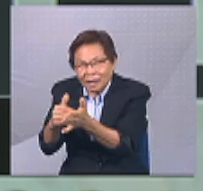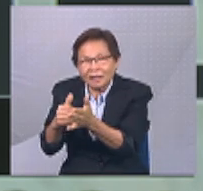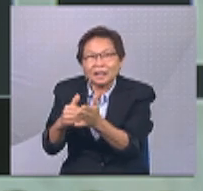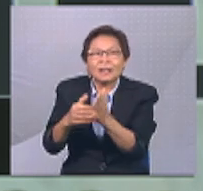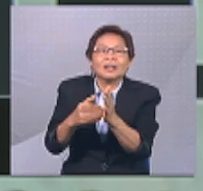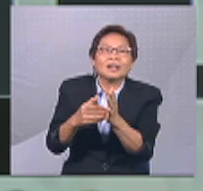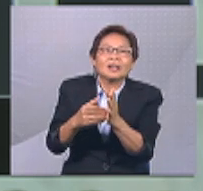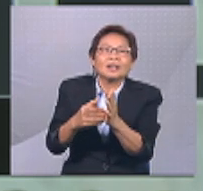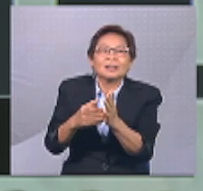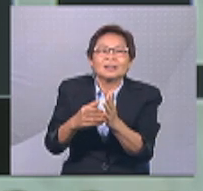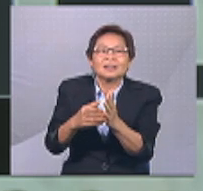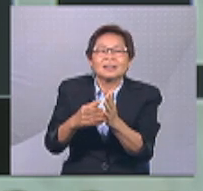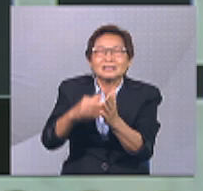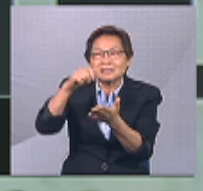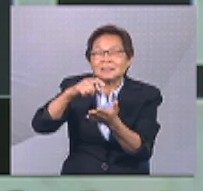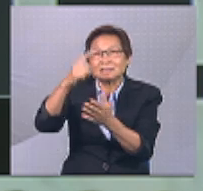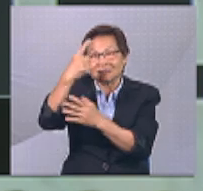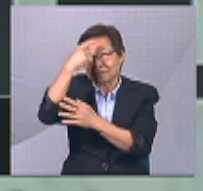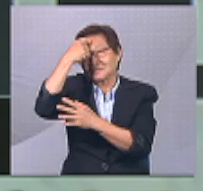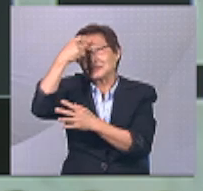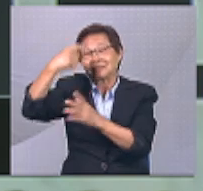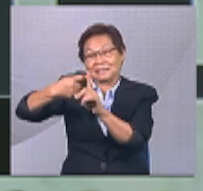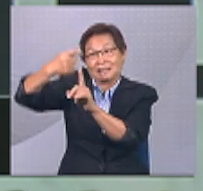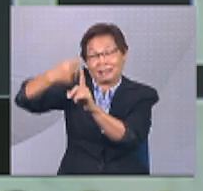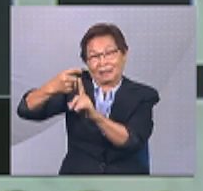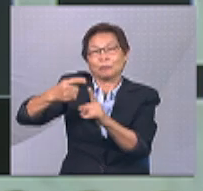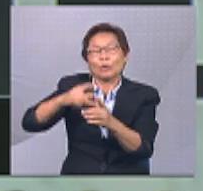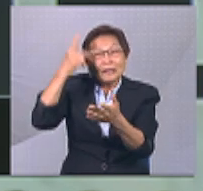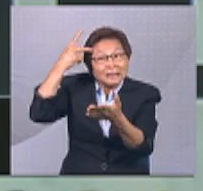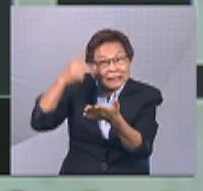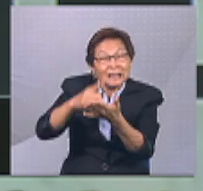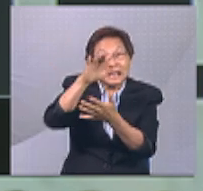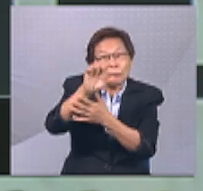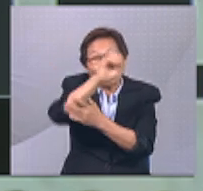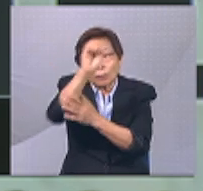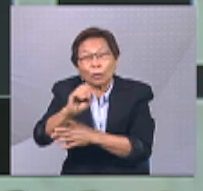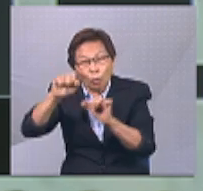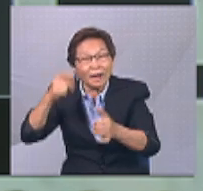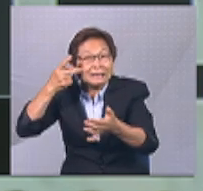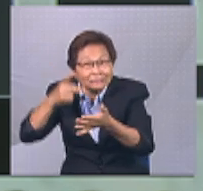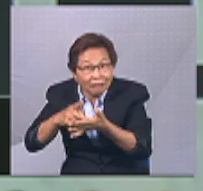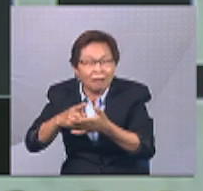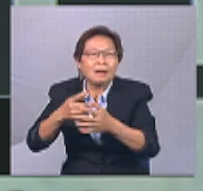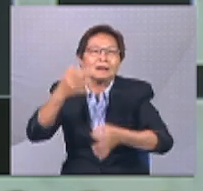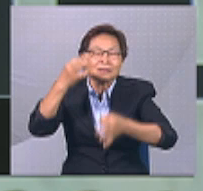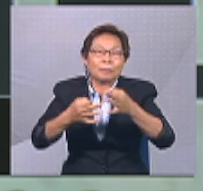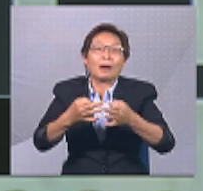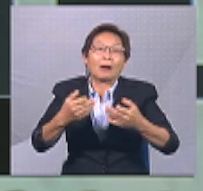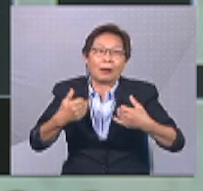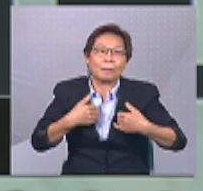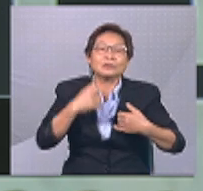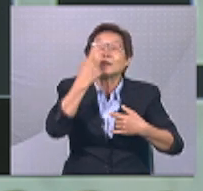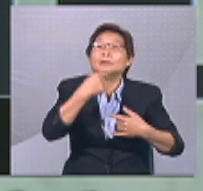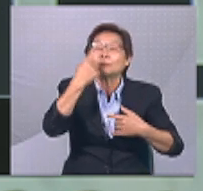scanner, kita boleh detect lebih daripada 50%. Dan juga sekarang ni kalau mereka yang pergi ke Sabah dan Sarawak,